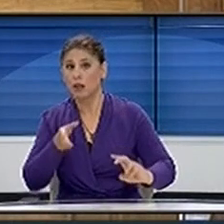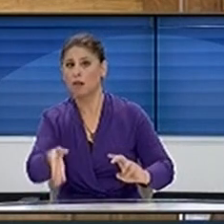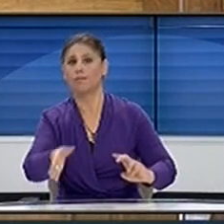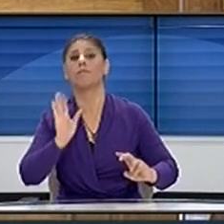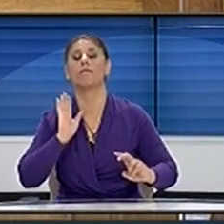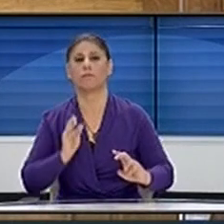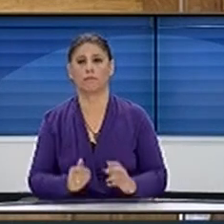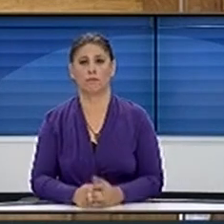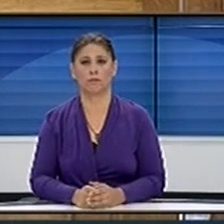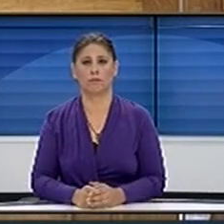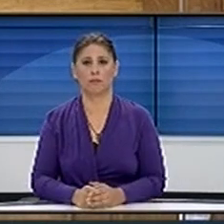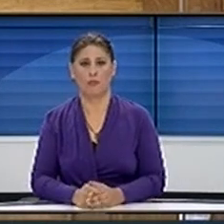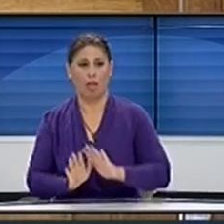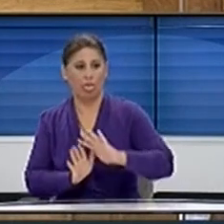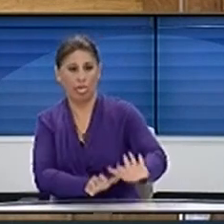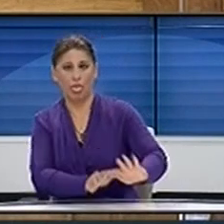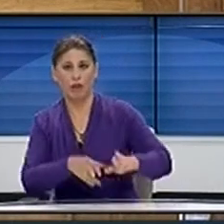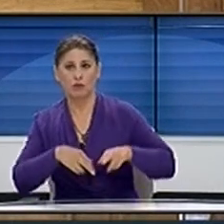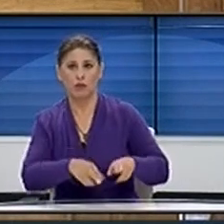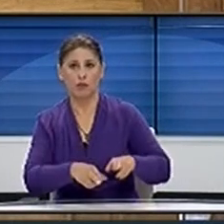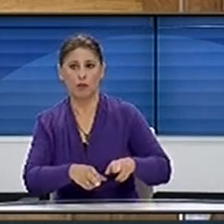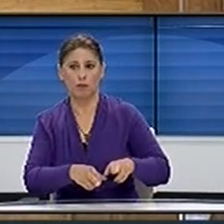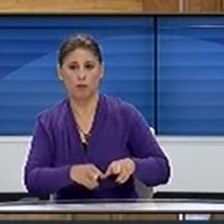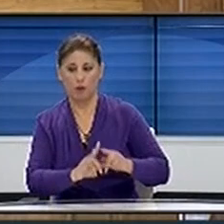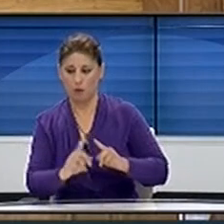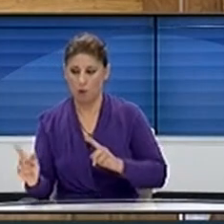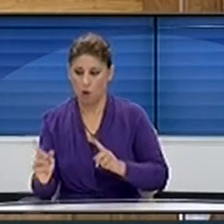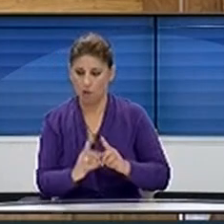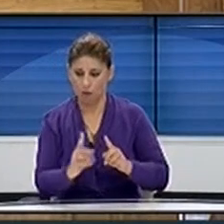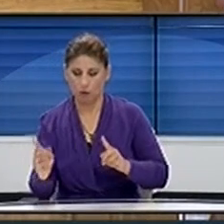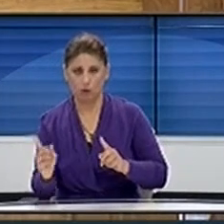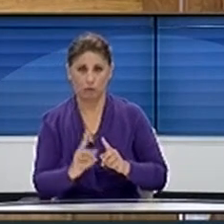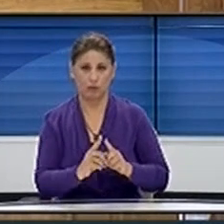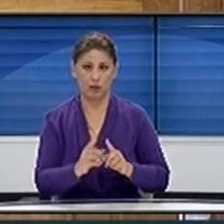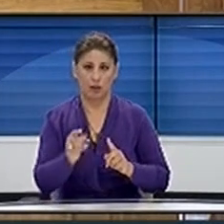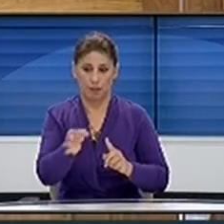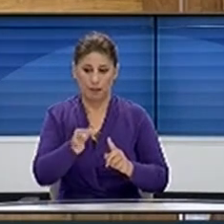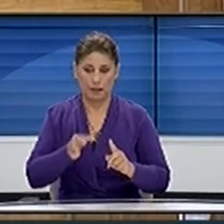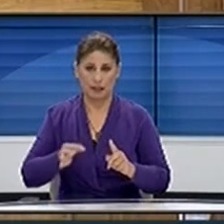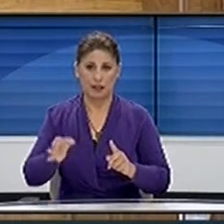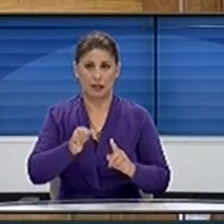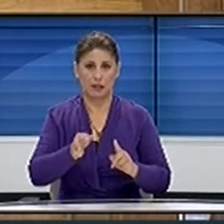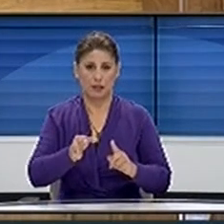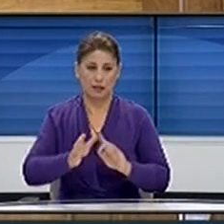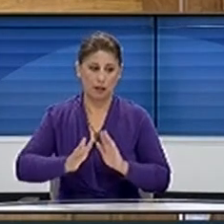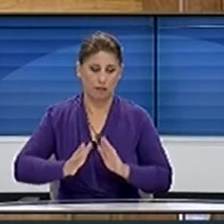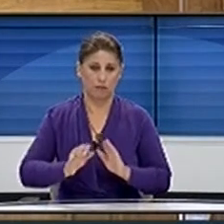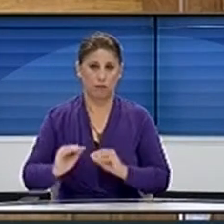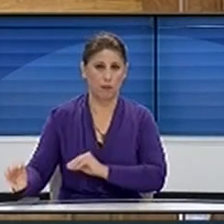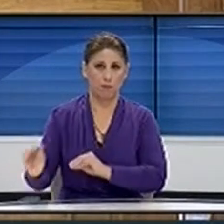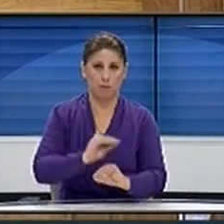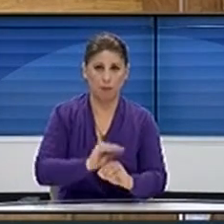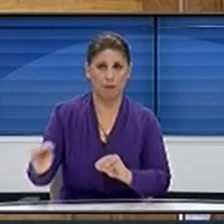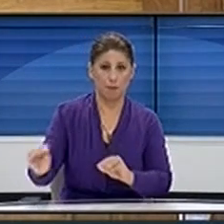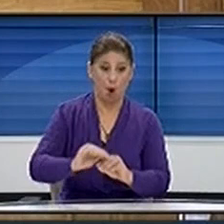επέμβουν. Τους εγκατέλειψαν στον δρόμο τους, αφού τους μετακινούσαν προς πίσω από τις νησίες αυτές στην τουρκική επικράτεια. Μόλις